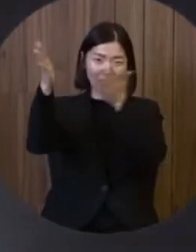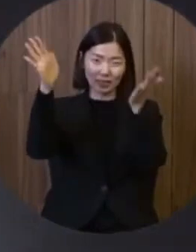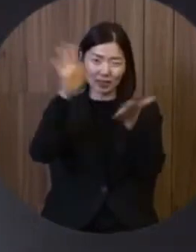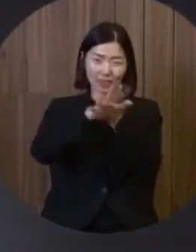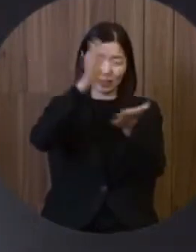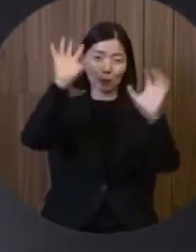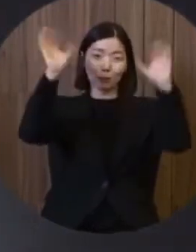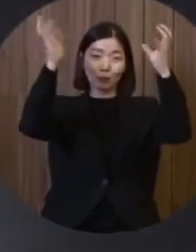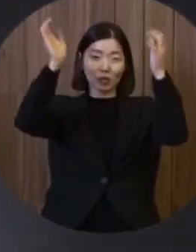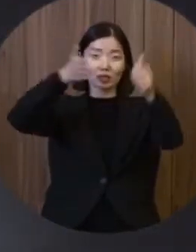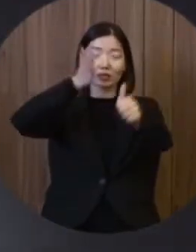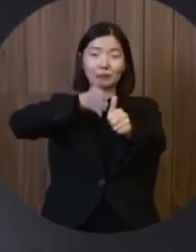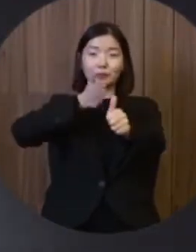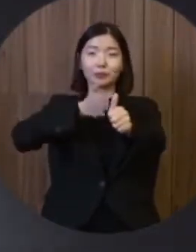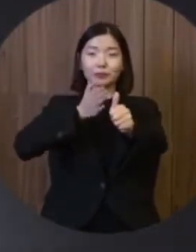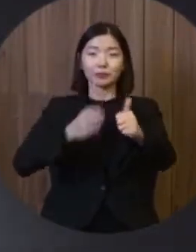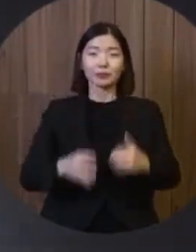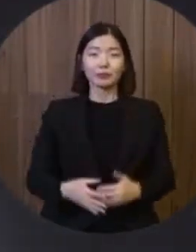박수로 맞이해주시기 바랍니다.